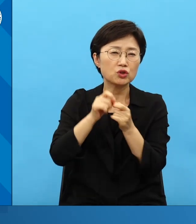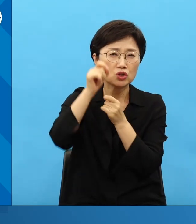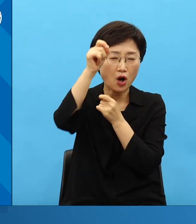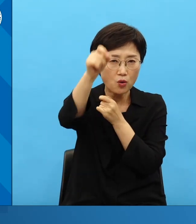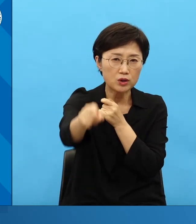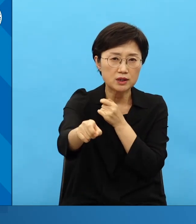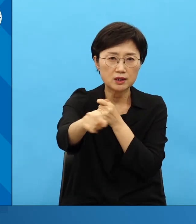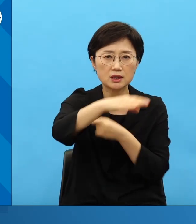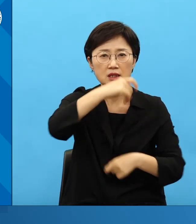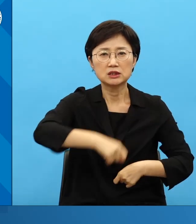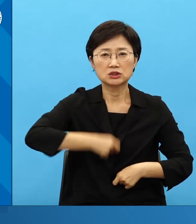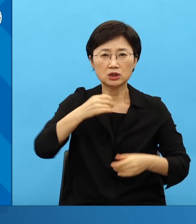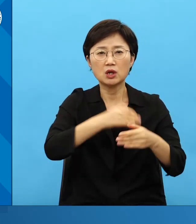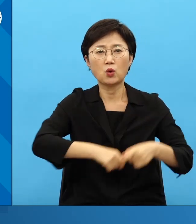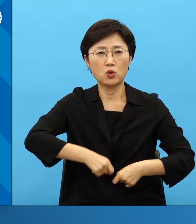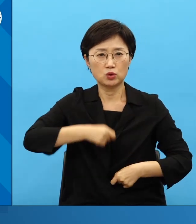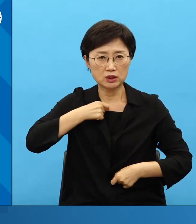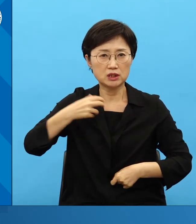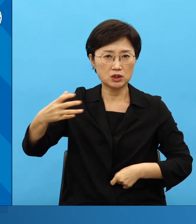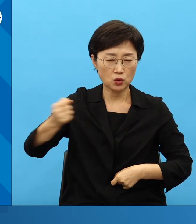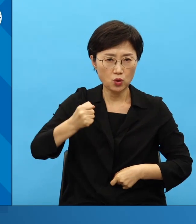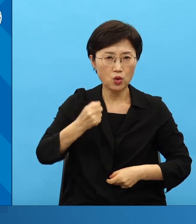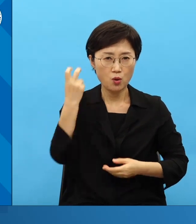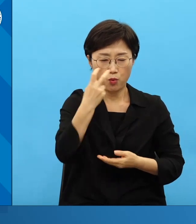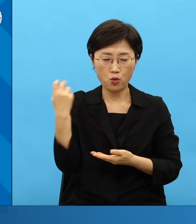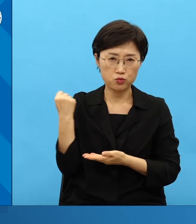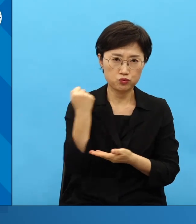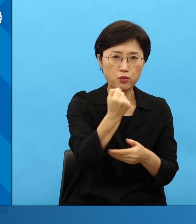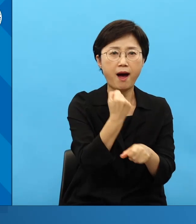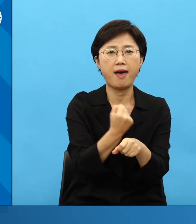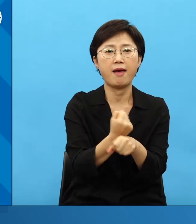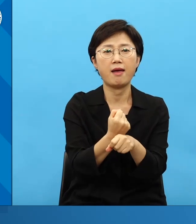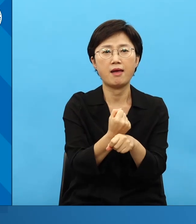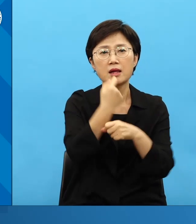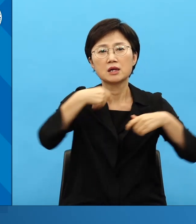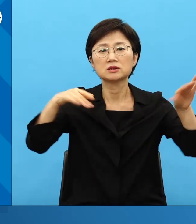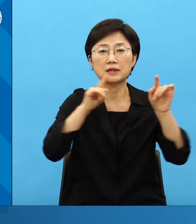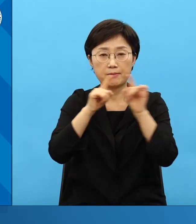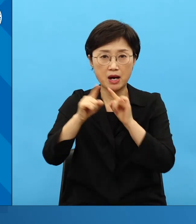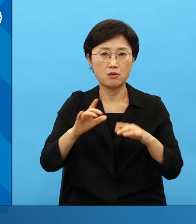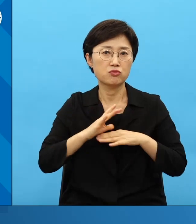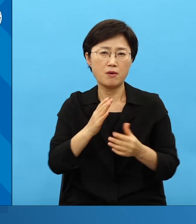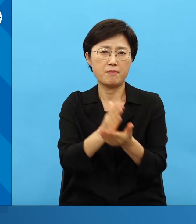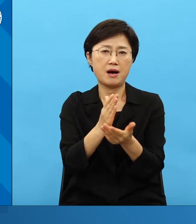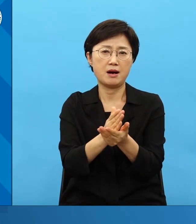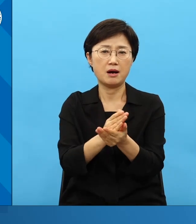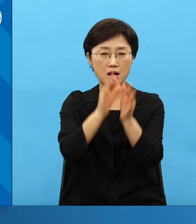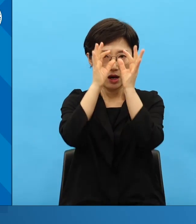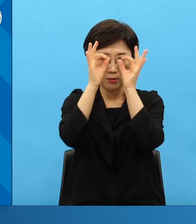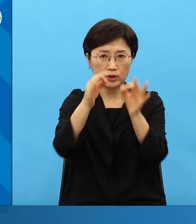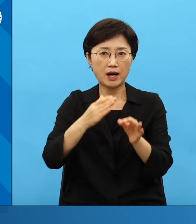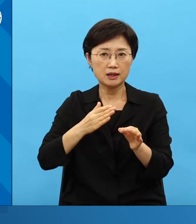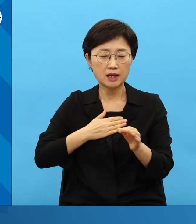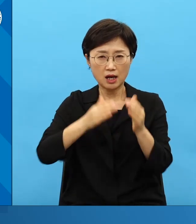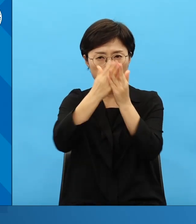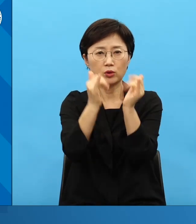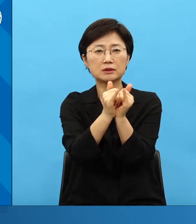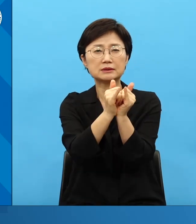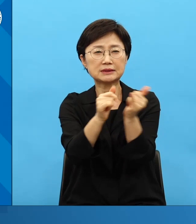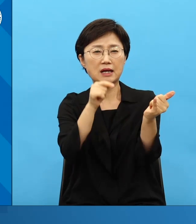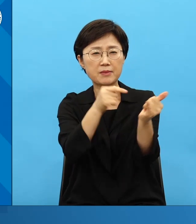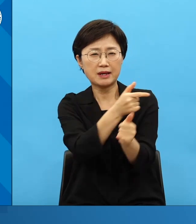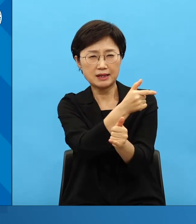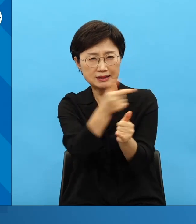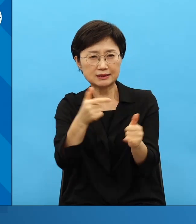이후로 영원히 정의와 공의로 그것을 보존하실 것이라. 천사가 이르되 무서워하지 말라. 보라 내가